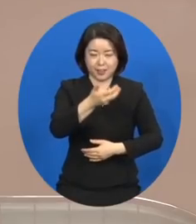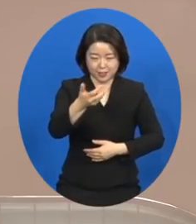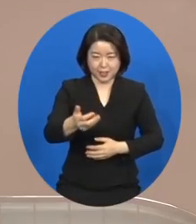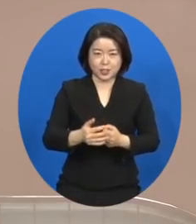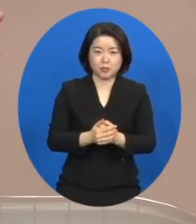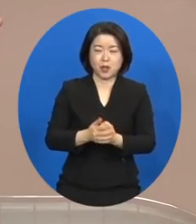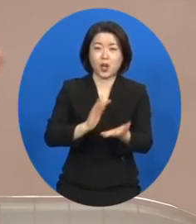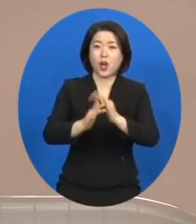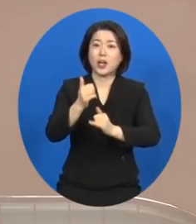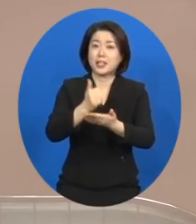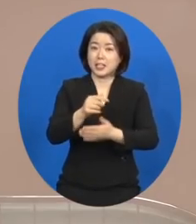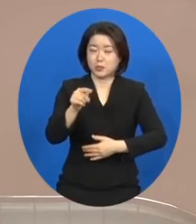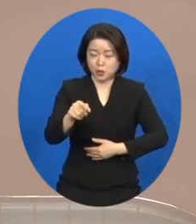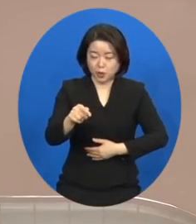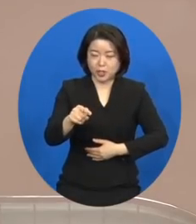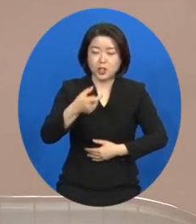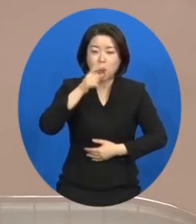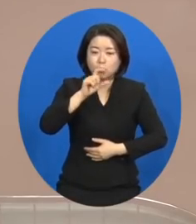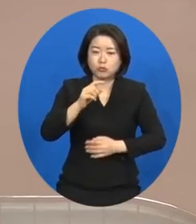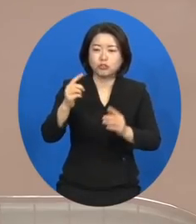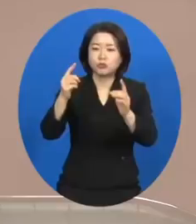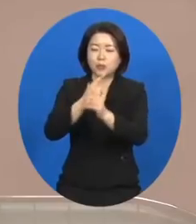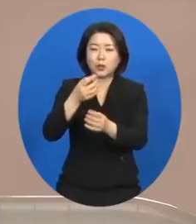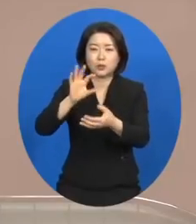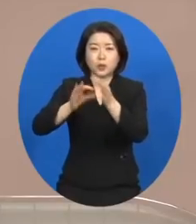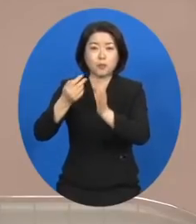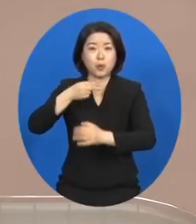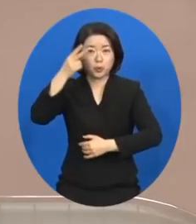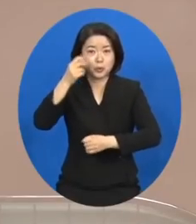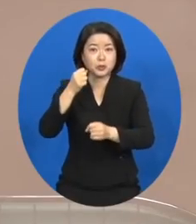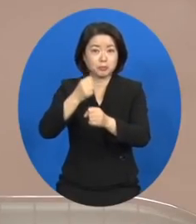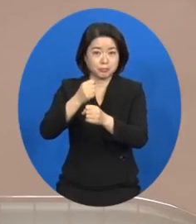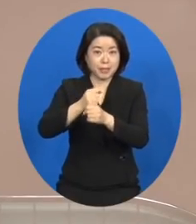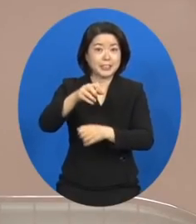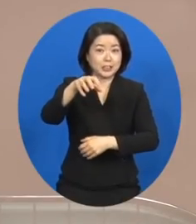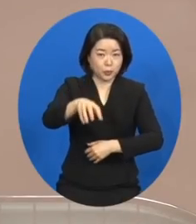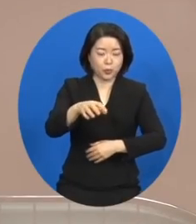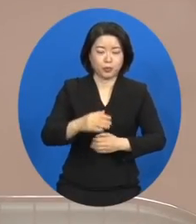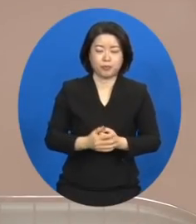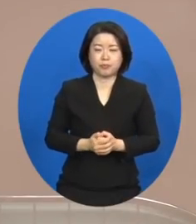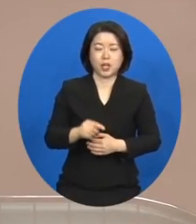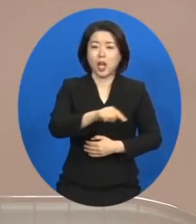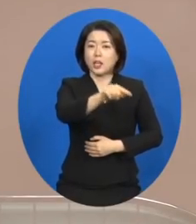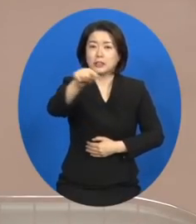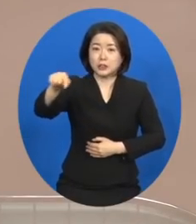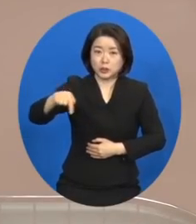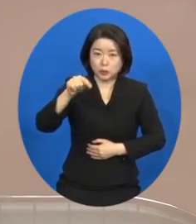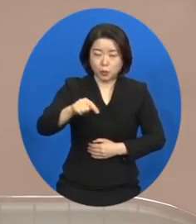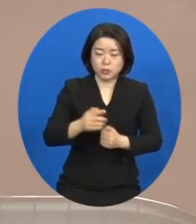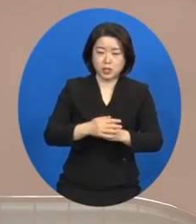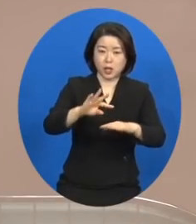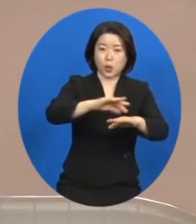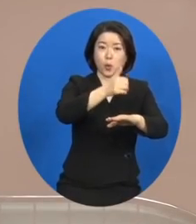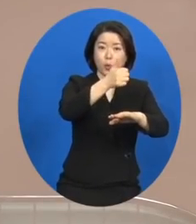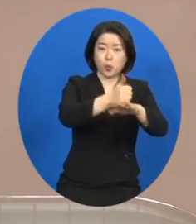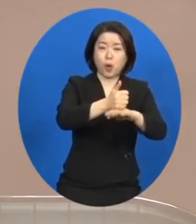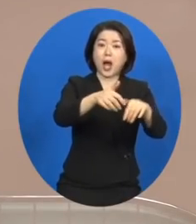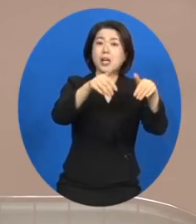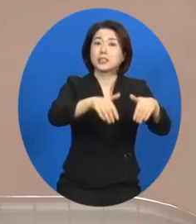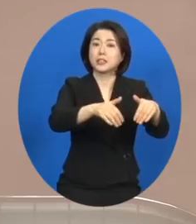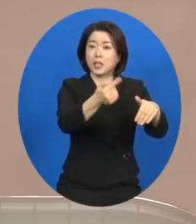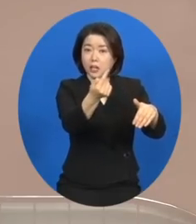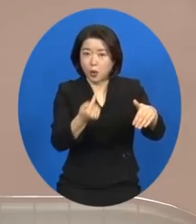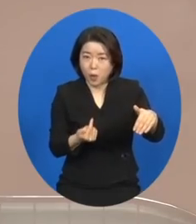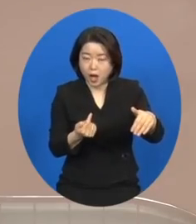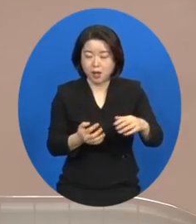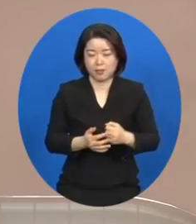물을 포도주로 바꾸셨던 바로 그곳이죠. 거기에 왕의 신하가 예수님께로 찾아옵니다. 그래서 왕이라